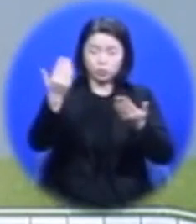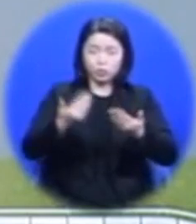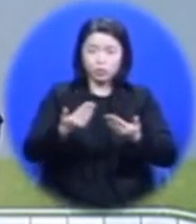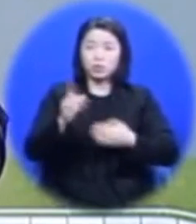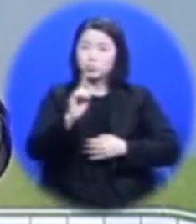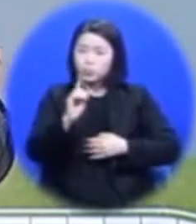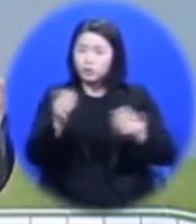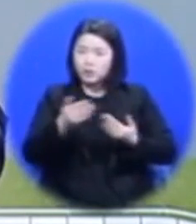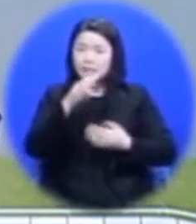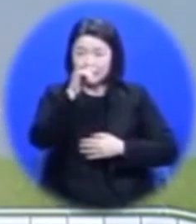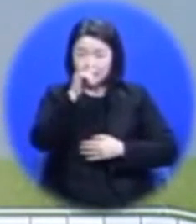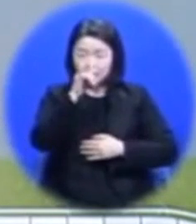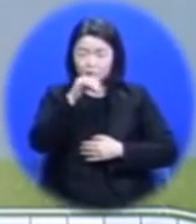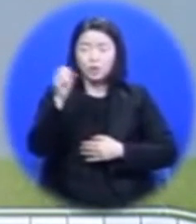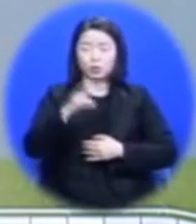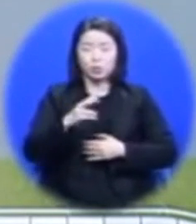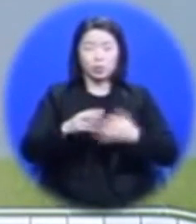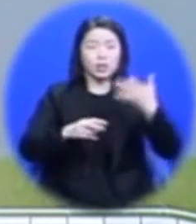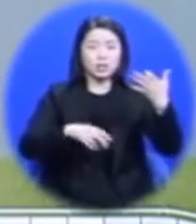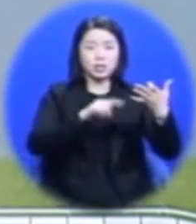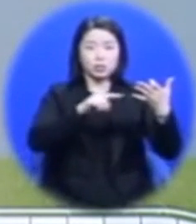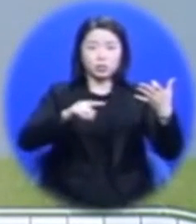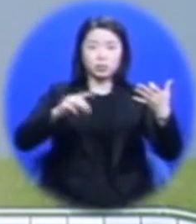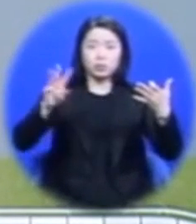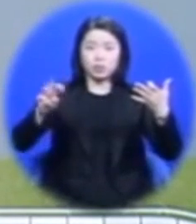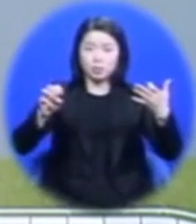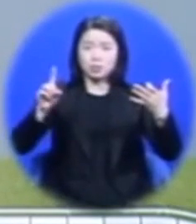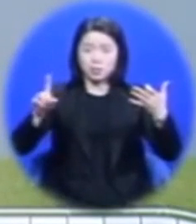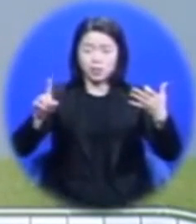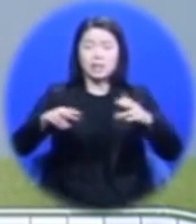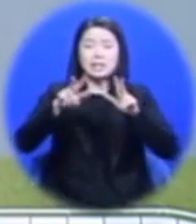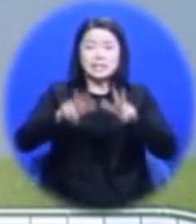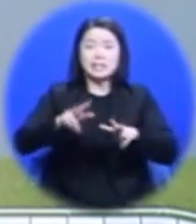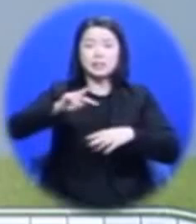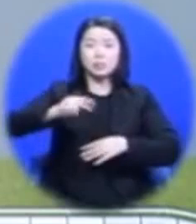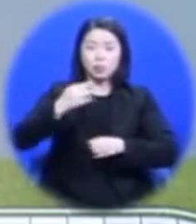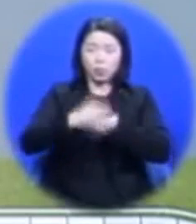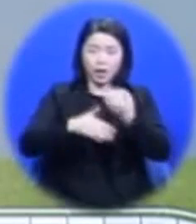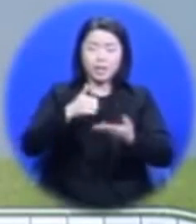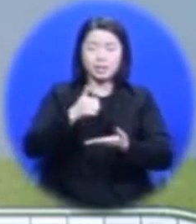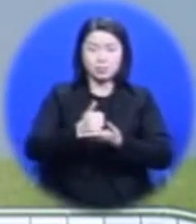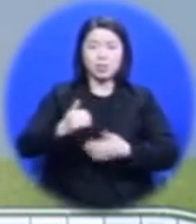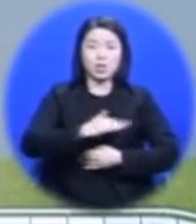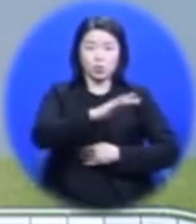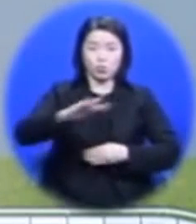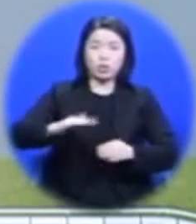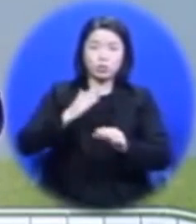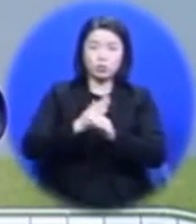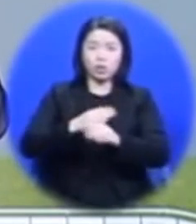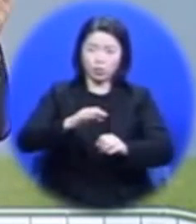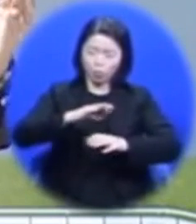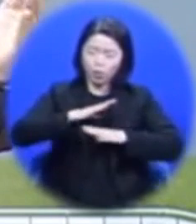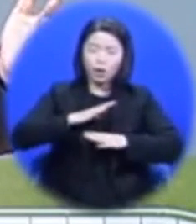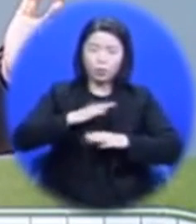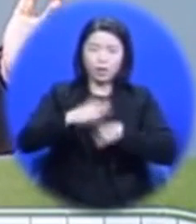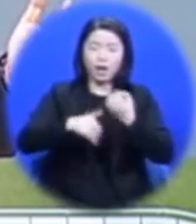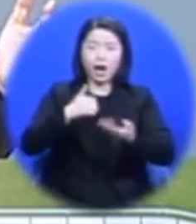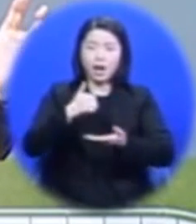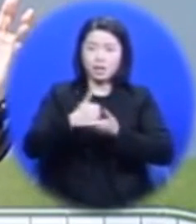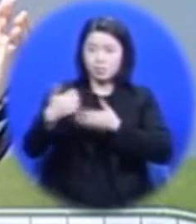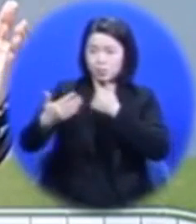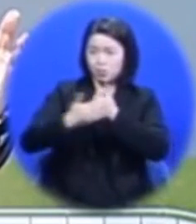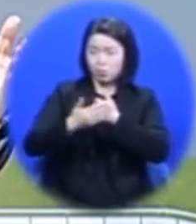그리고 19절부터 31절까지는 지금도 하나님이 우리 가운데 놀랍게 하나님이